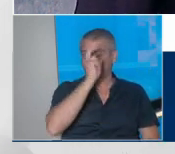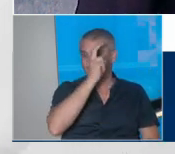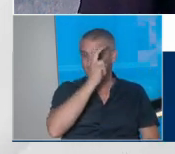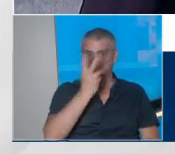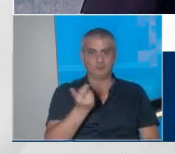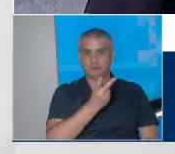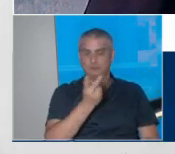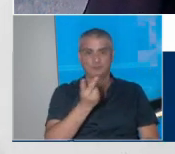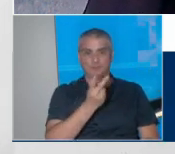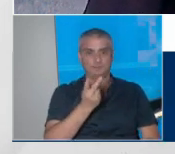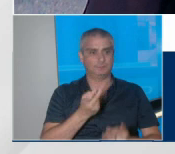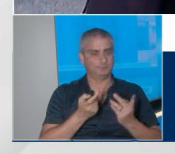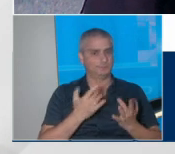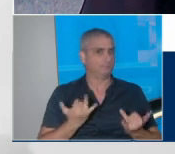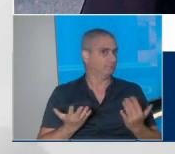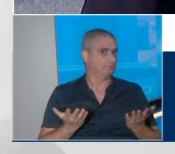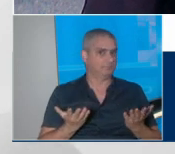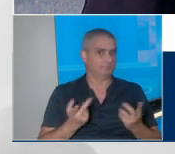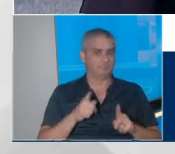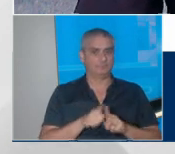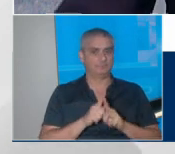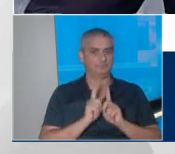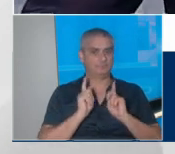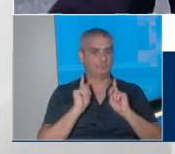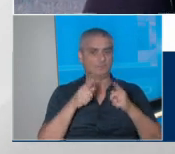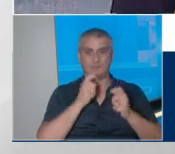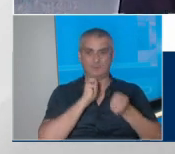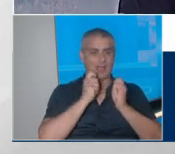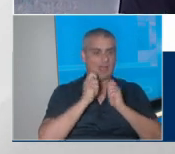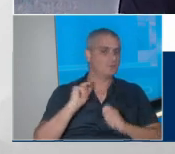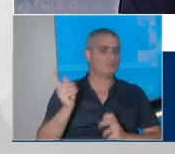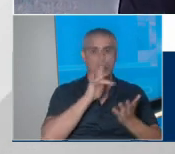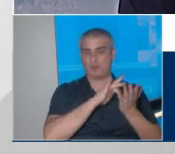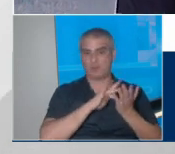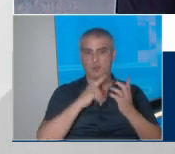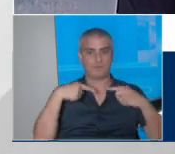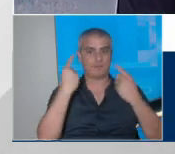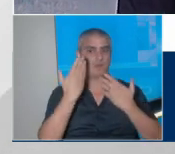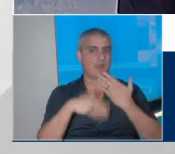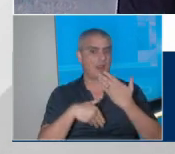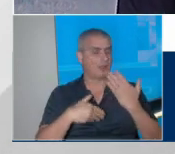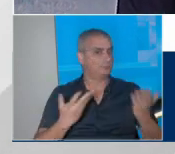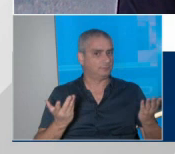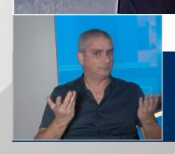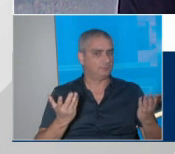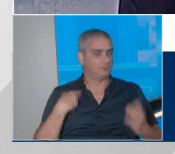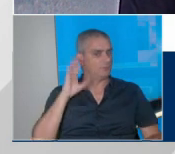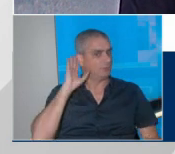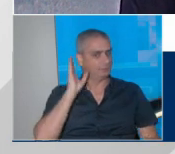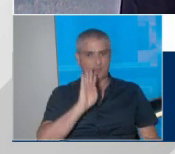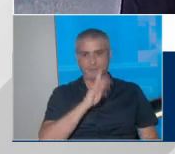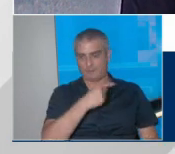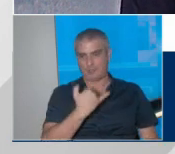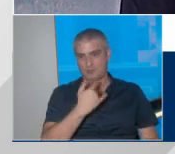לגנץ. השניים הללו עולים נדמה לרעיונות בכל מקום ביממה האחרונה. בוא נשמע את